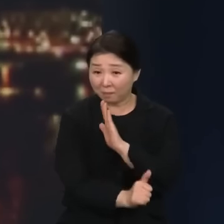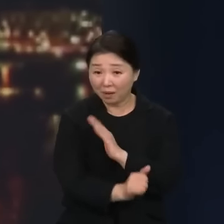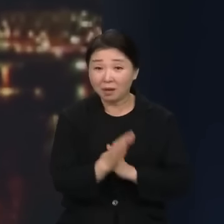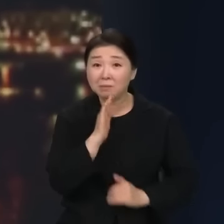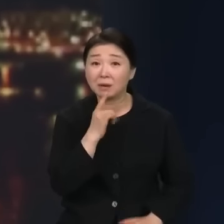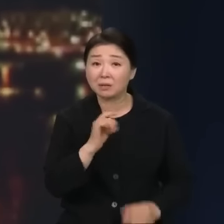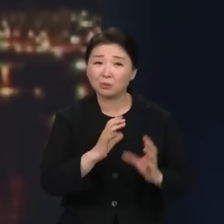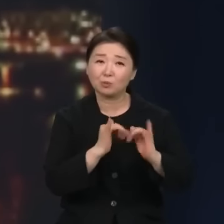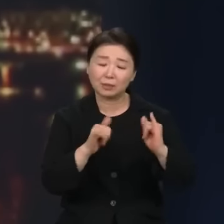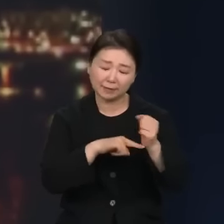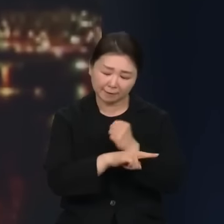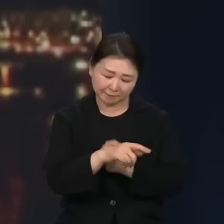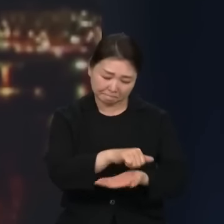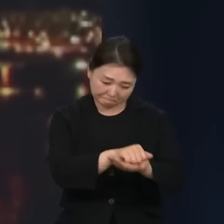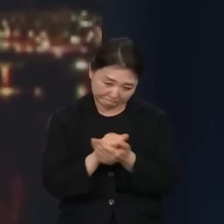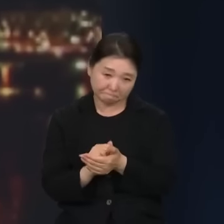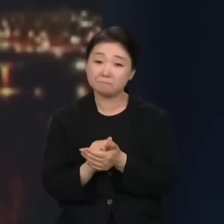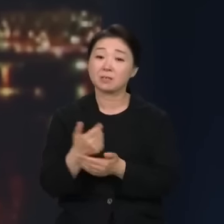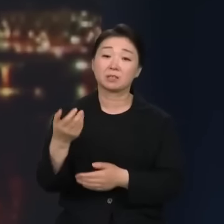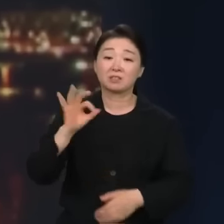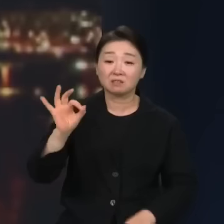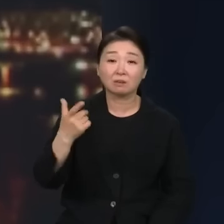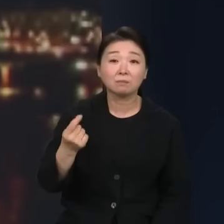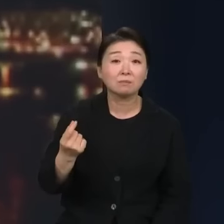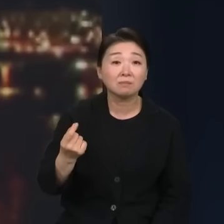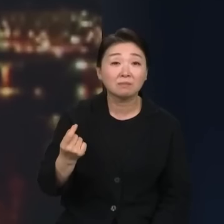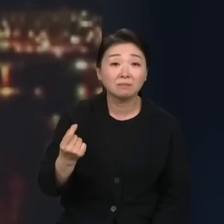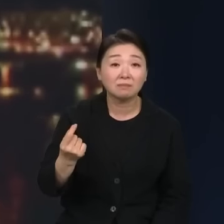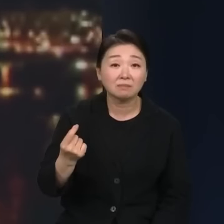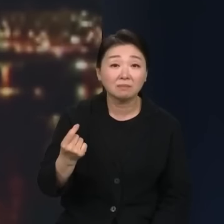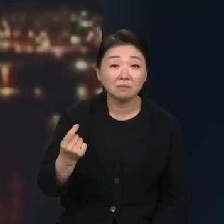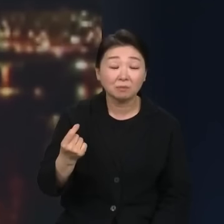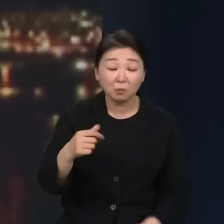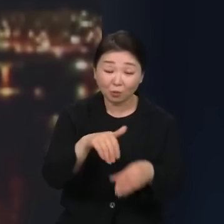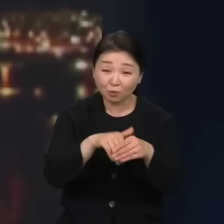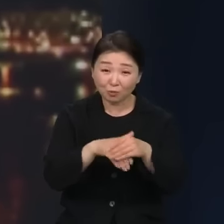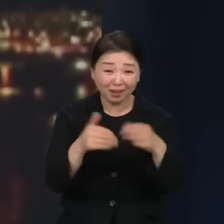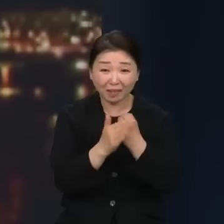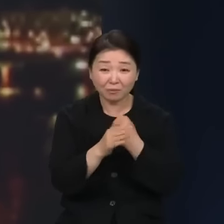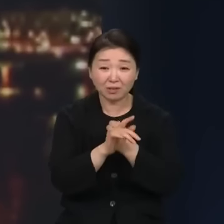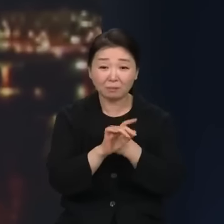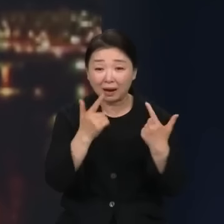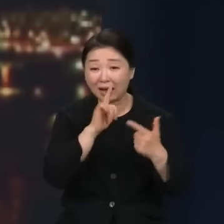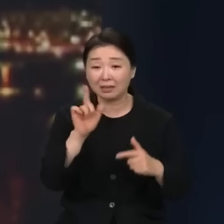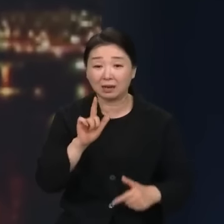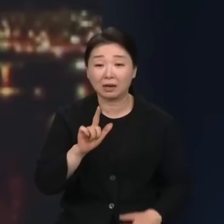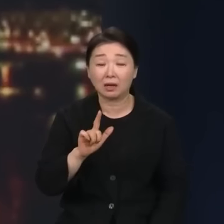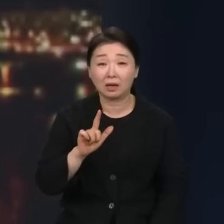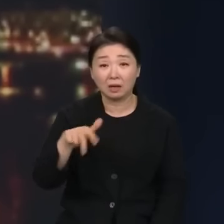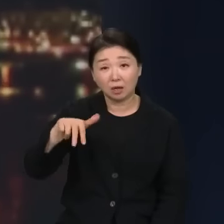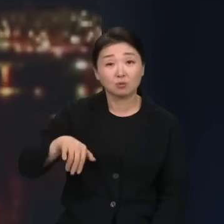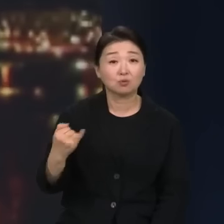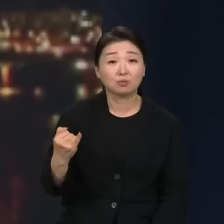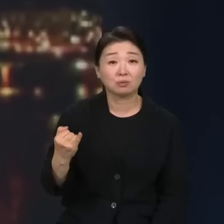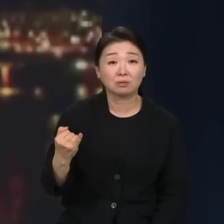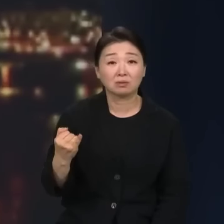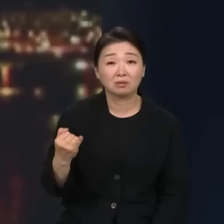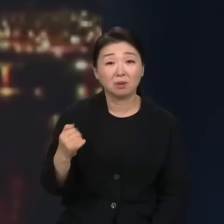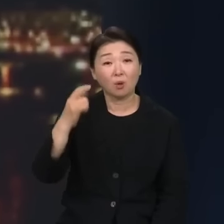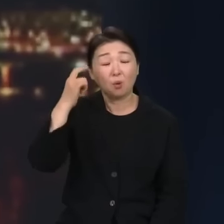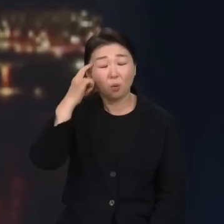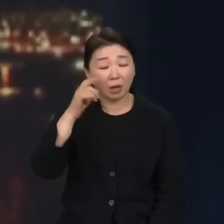국민의 뜻을 겸허히 받아들인다, 이렇게 인정하는 게 일반적이지 않습니까? 네. 보통 투표한 사람 탓을 하진 않는데, 자, 추미애 후보 같은 경우에는 여전히